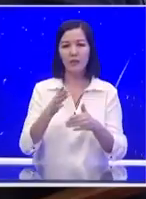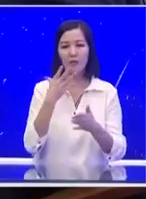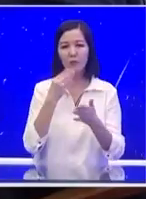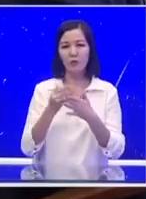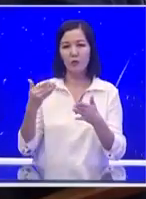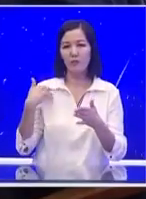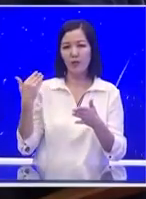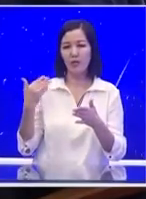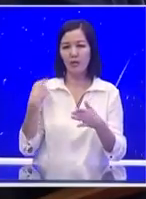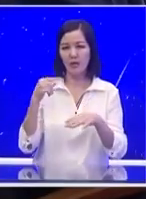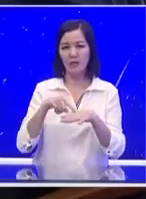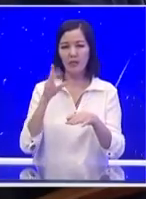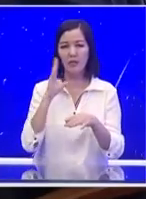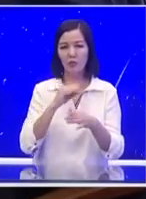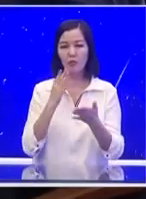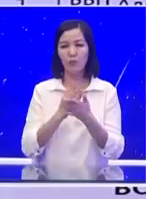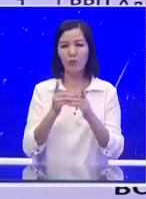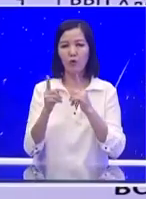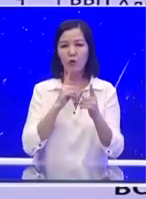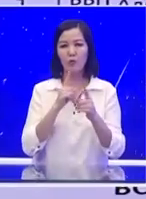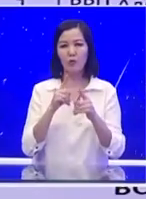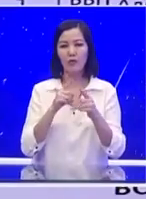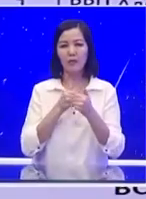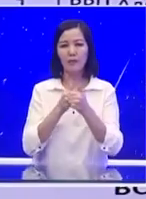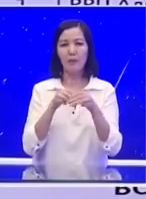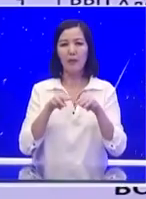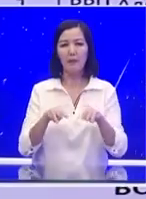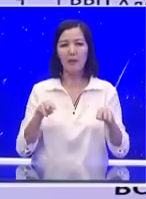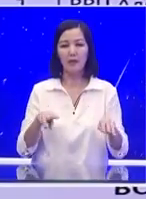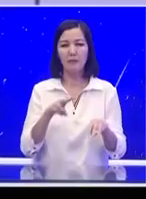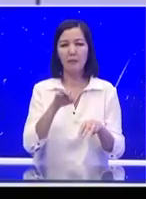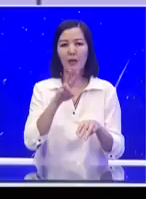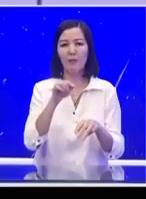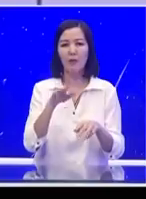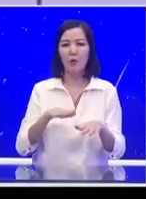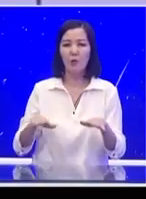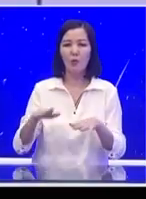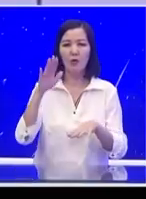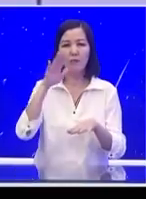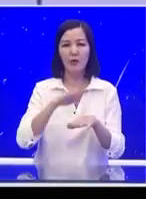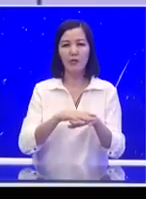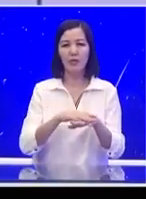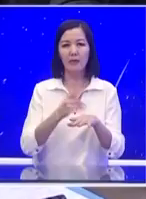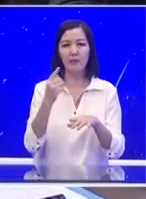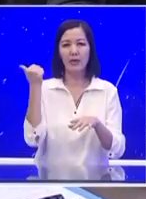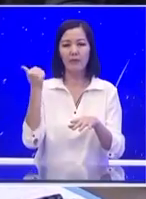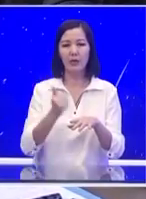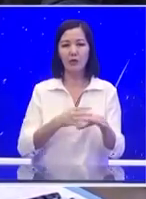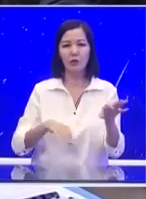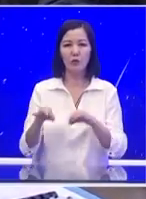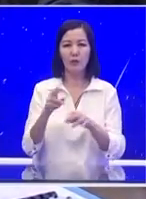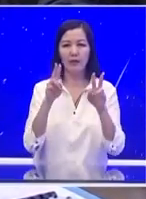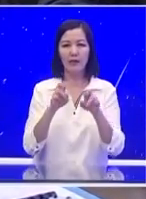құнына да әсер етуі мүмкін. Отырыс барысында премьер-министр Асқар Мамин өңір басшыларына бір апта ішінде